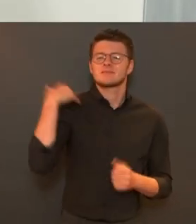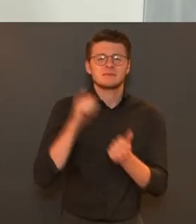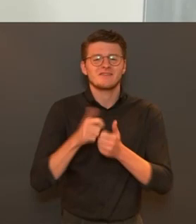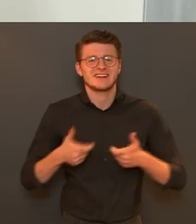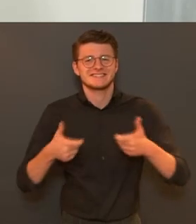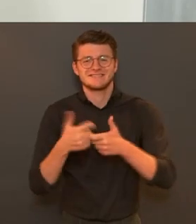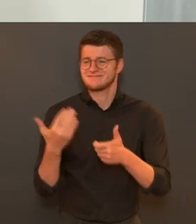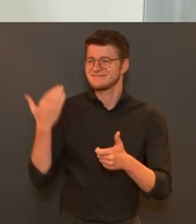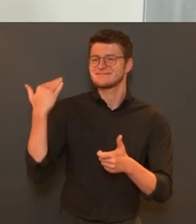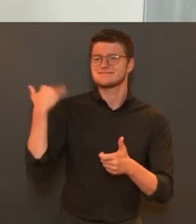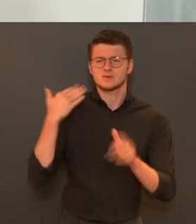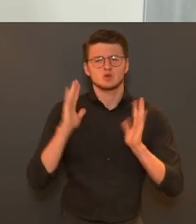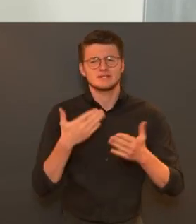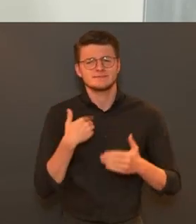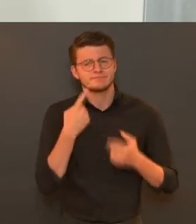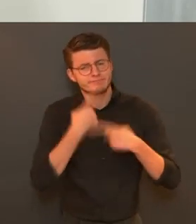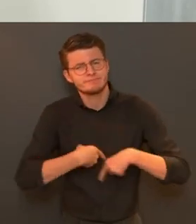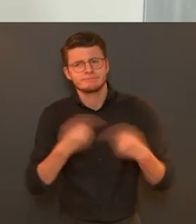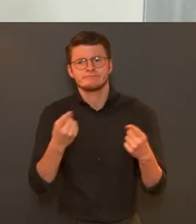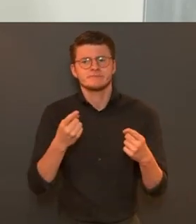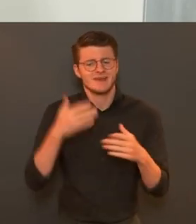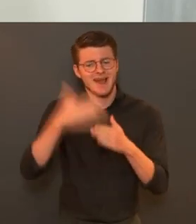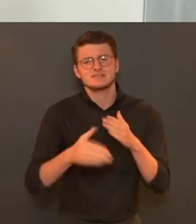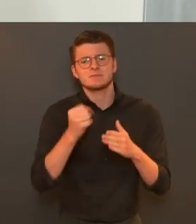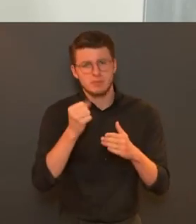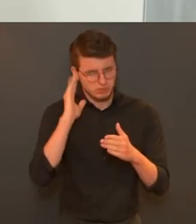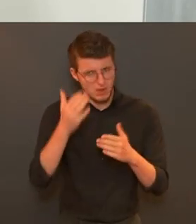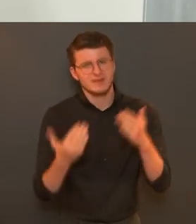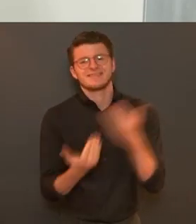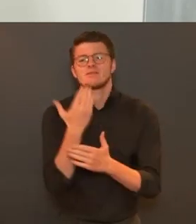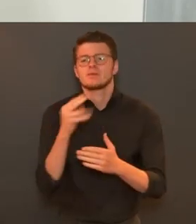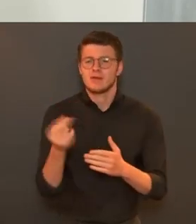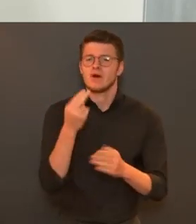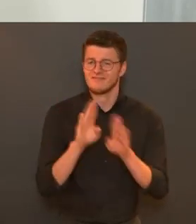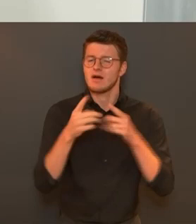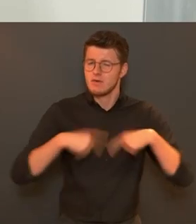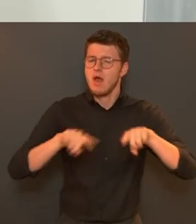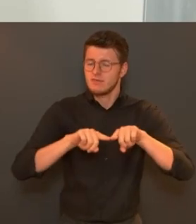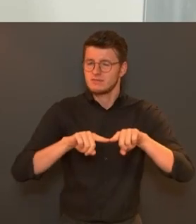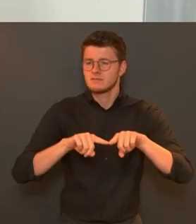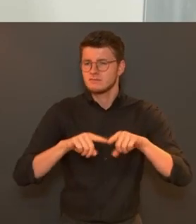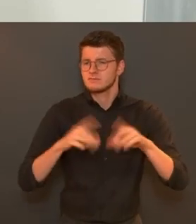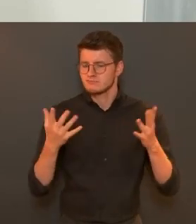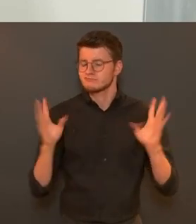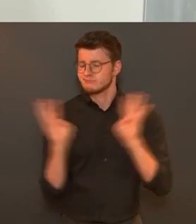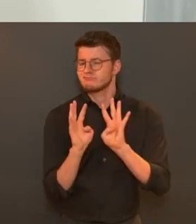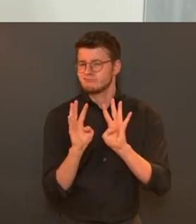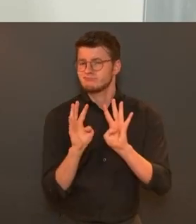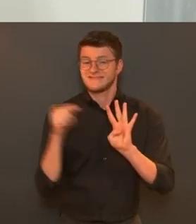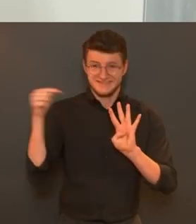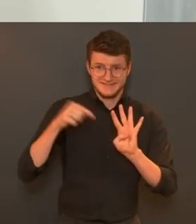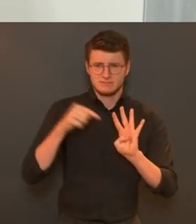de la conférence de presse précédente, nous avions annoncé un nouveau Conseil national de sécurité pour la fin du mois de septembre.